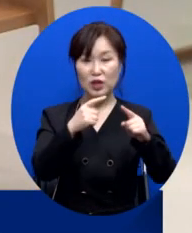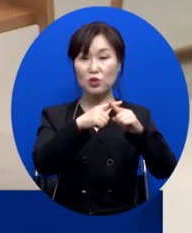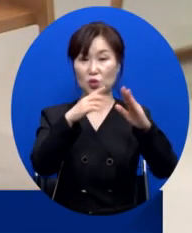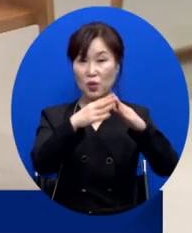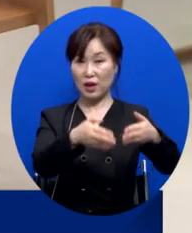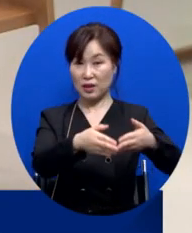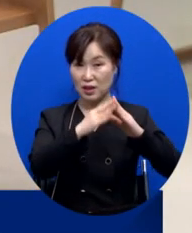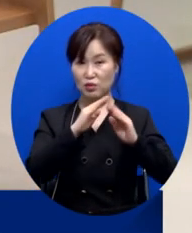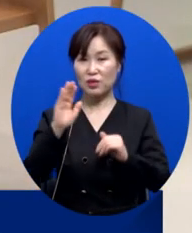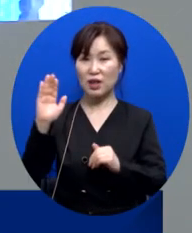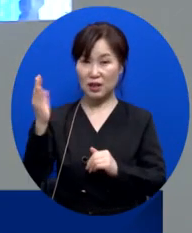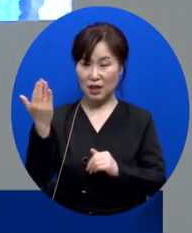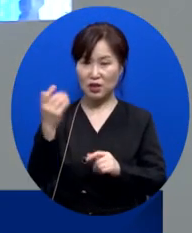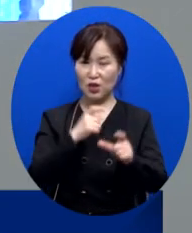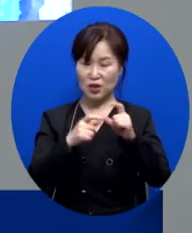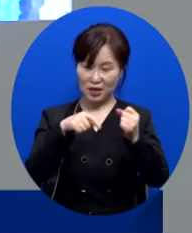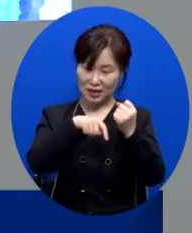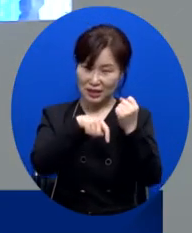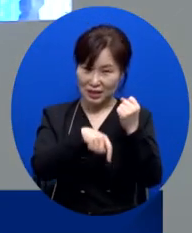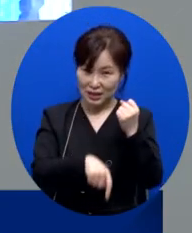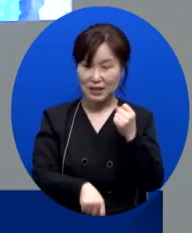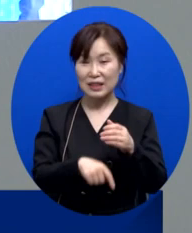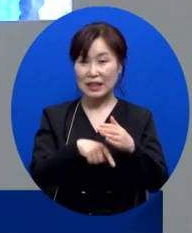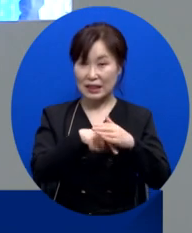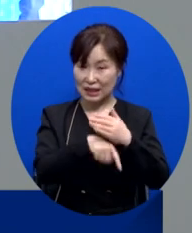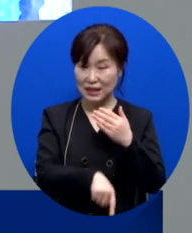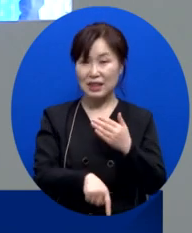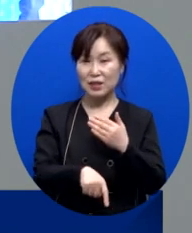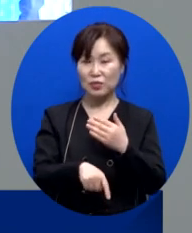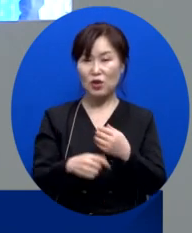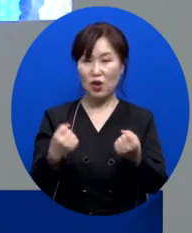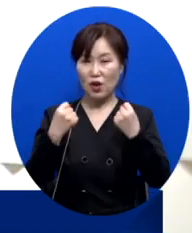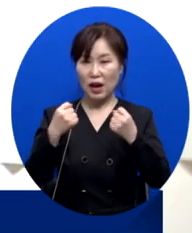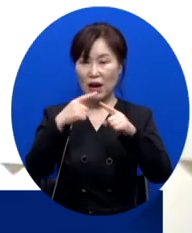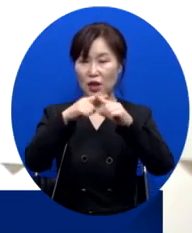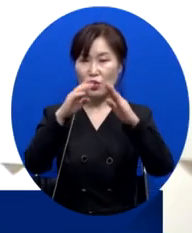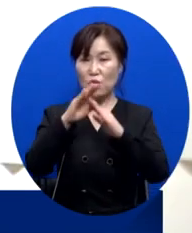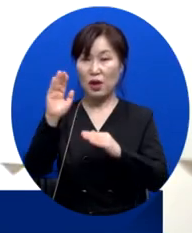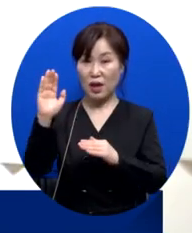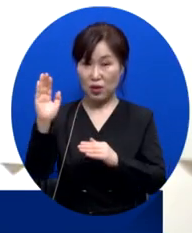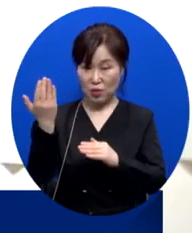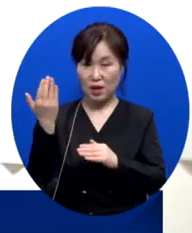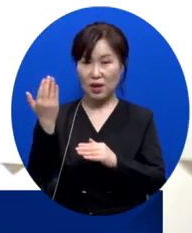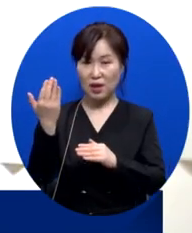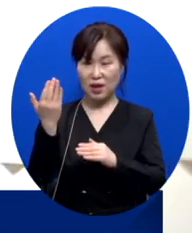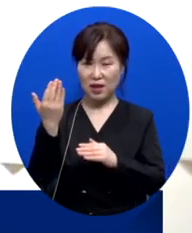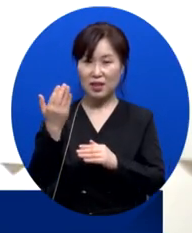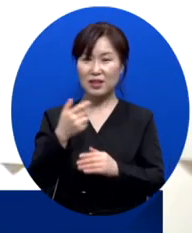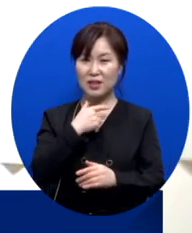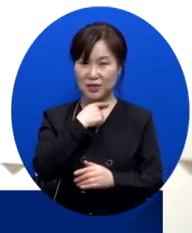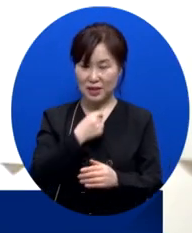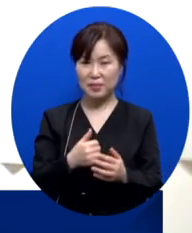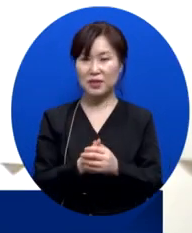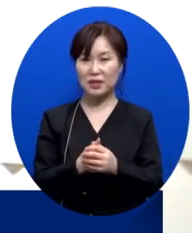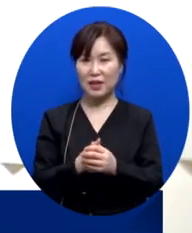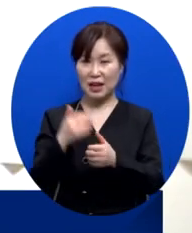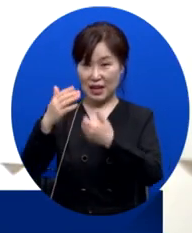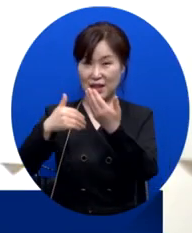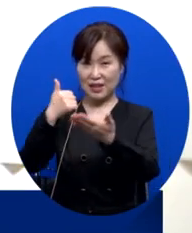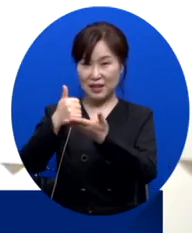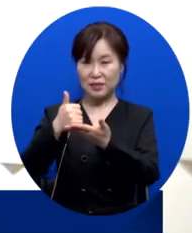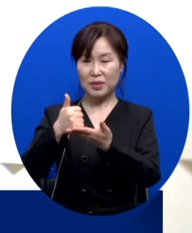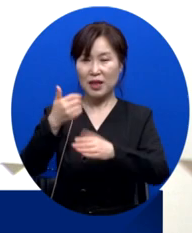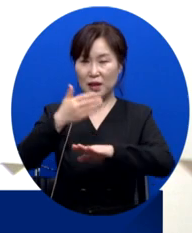되어서 더 의미가 있고 건강하고 아름다운 교회로 잘 성장할 줄 믿습니다 아 너무 하나님께